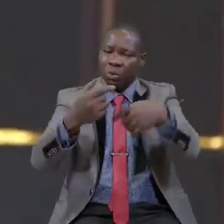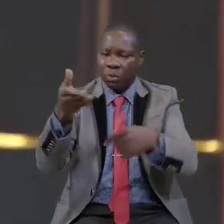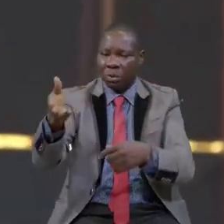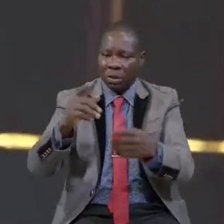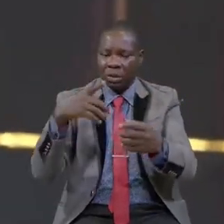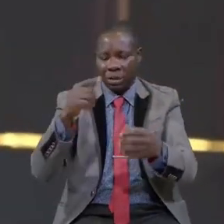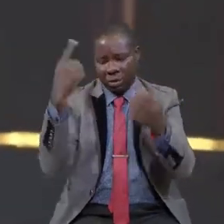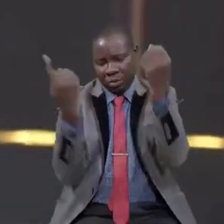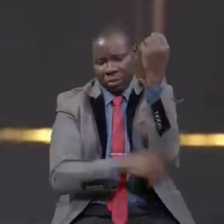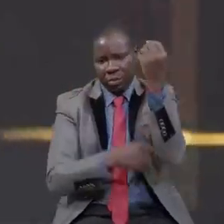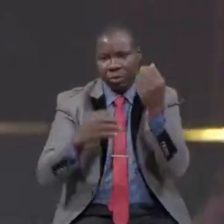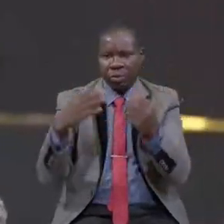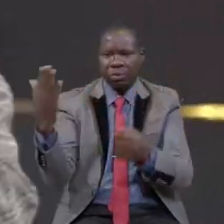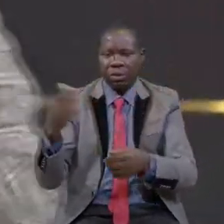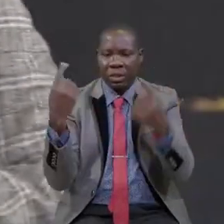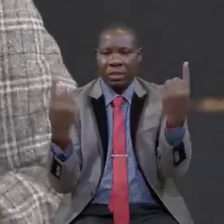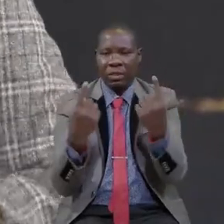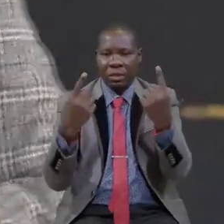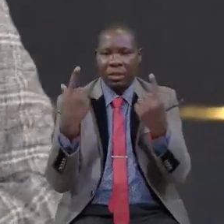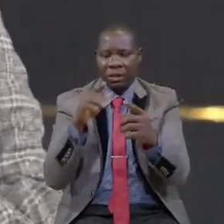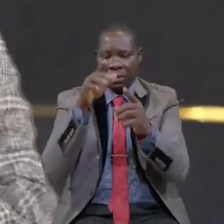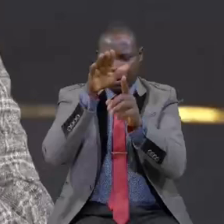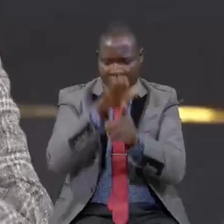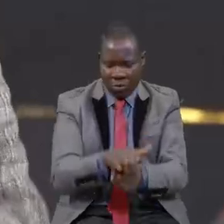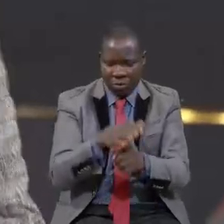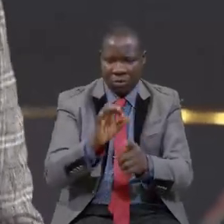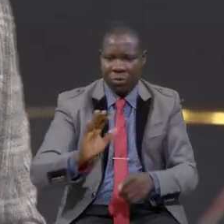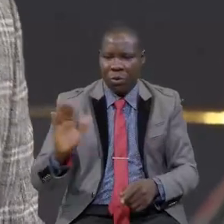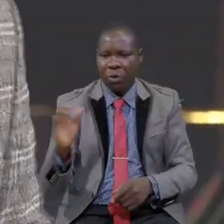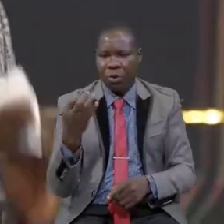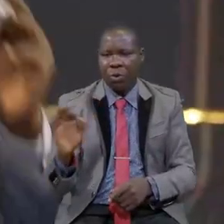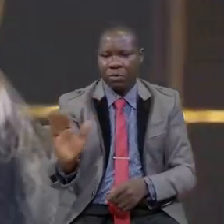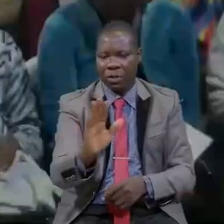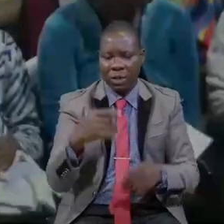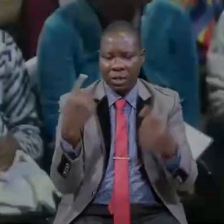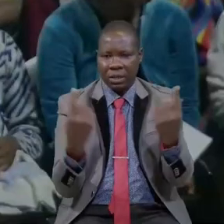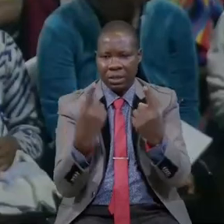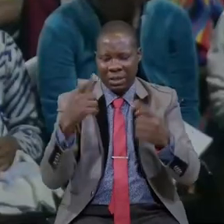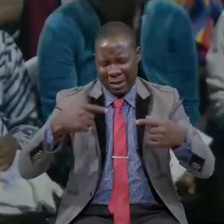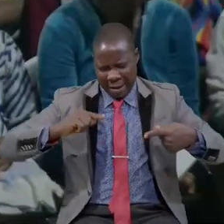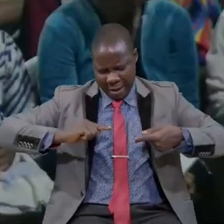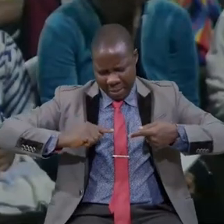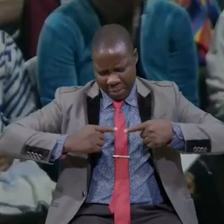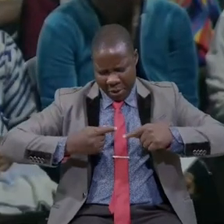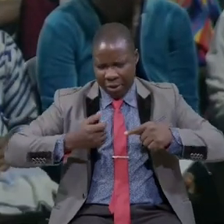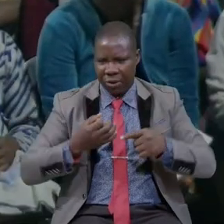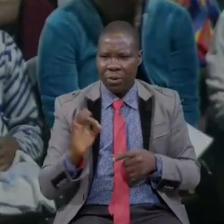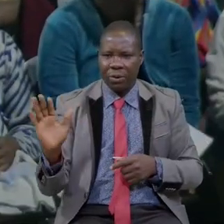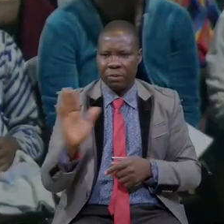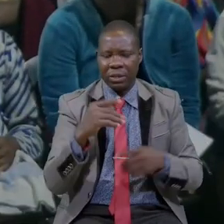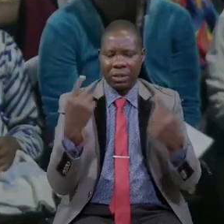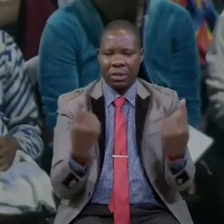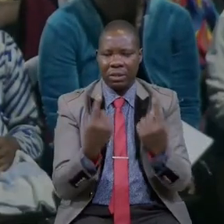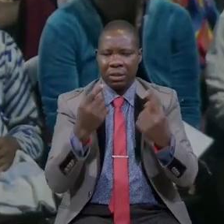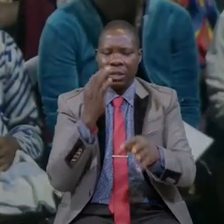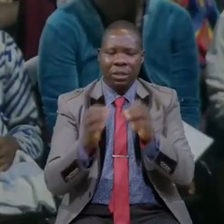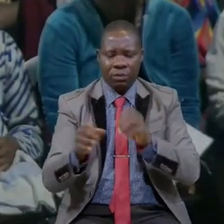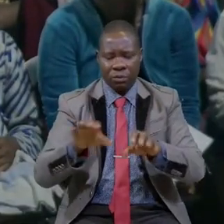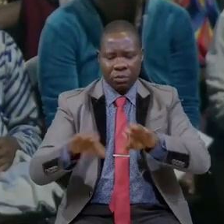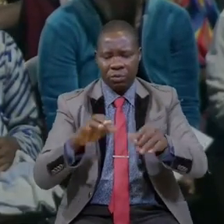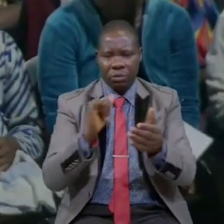péchés, la pression de leurs péchés, la douleur de leurs péchés. Si tu le